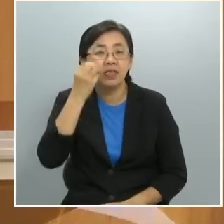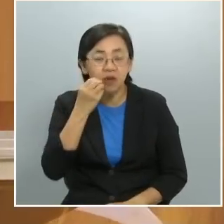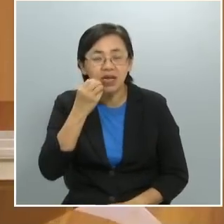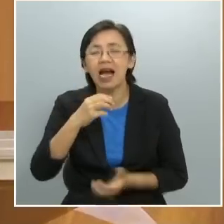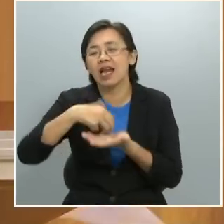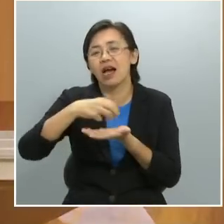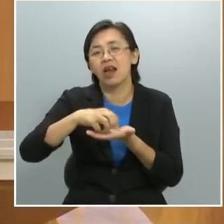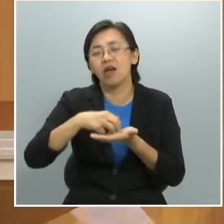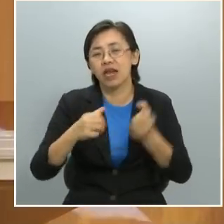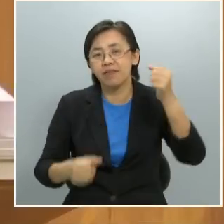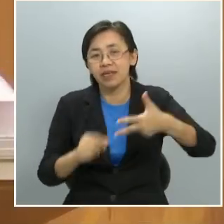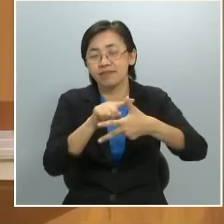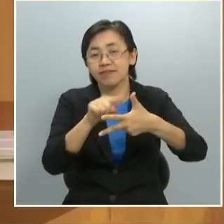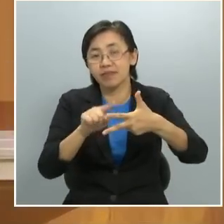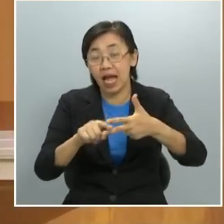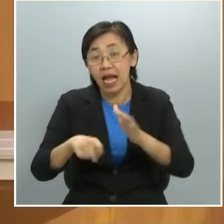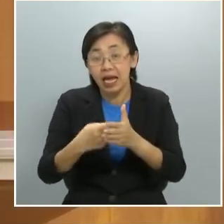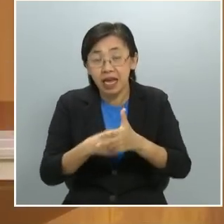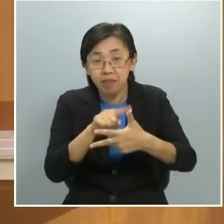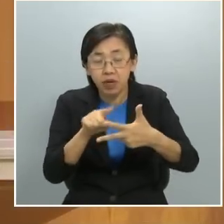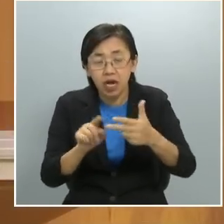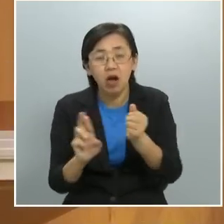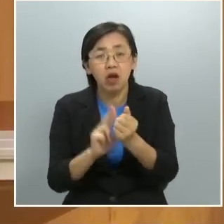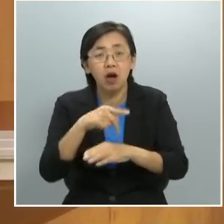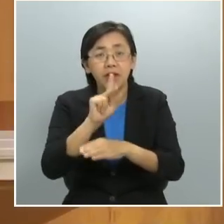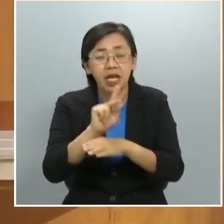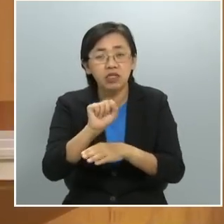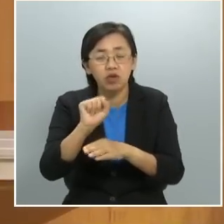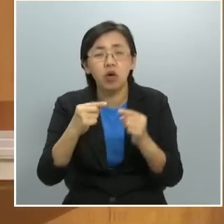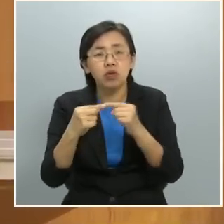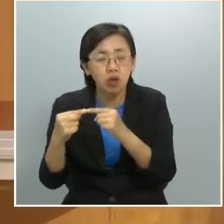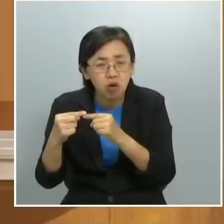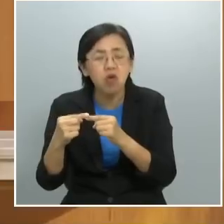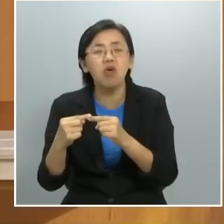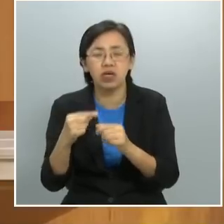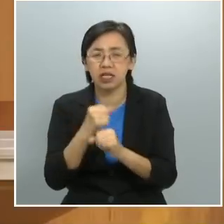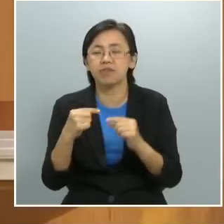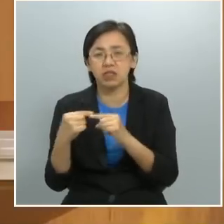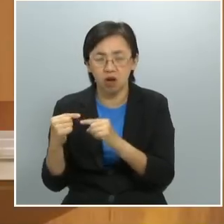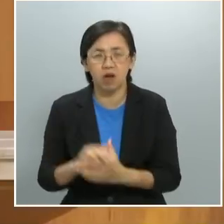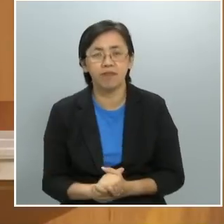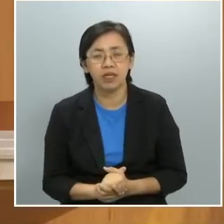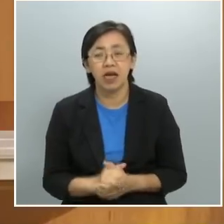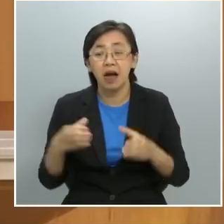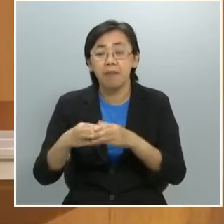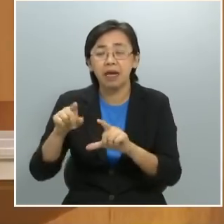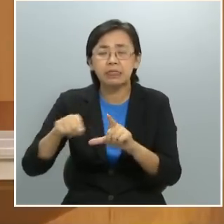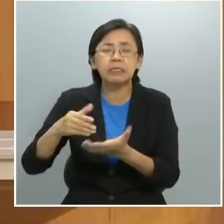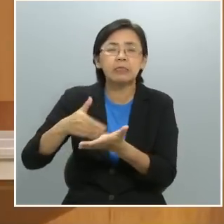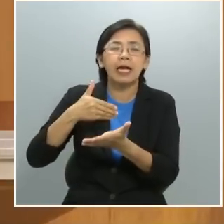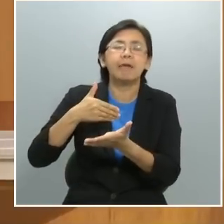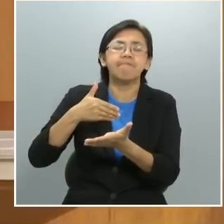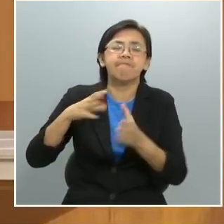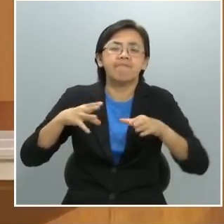ลว่าการจะเป็นรองประธานสภาต่อไปแล้วก็ยอมที่จะให้พรรคขับออกมาข้อที่1